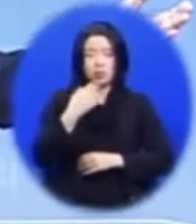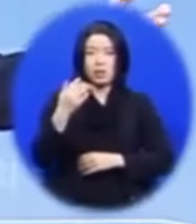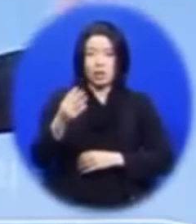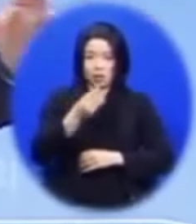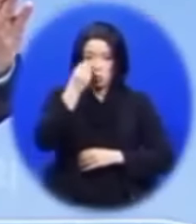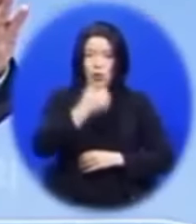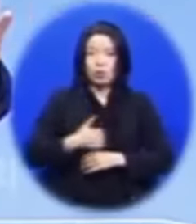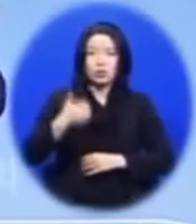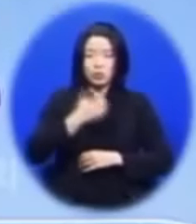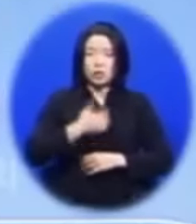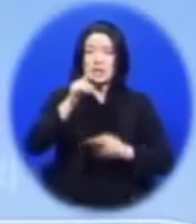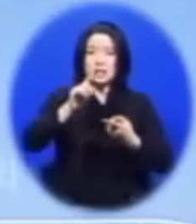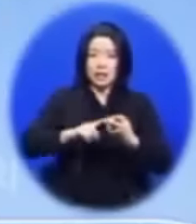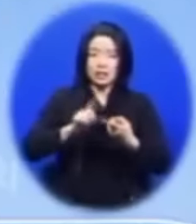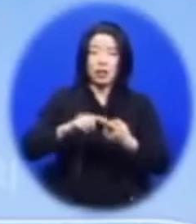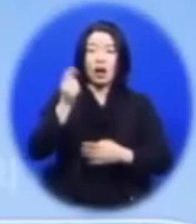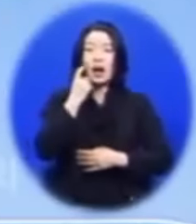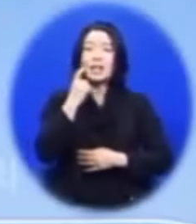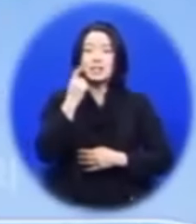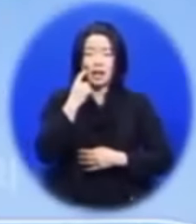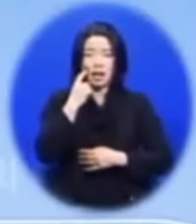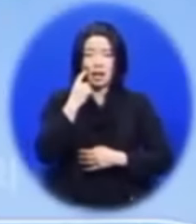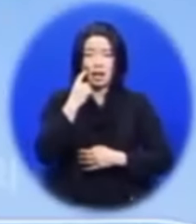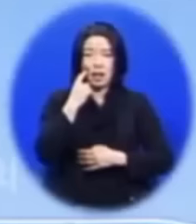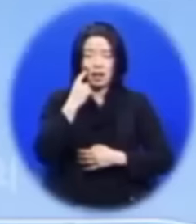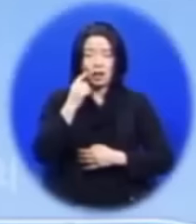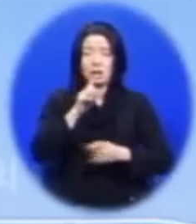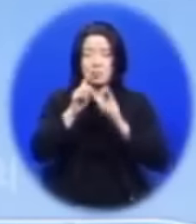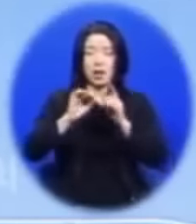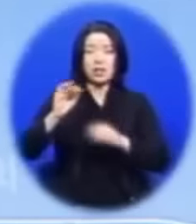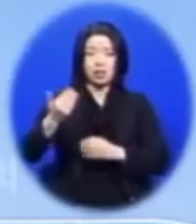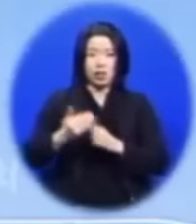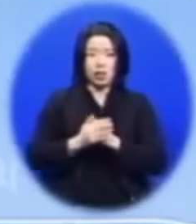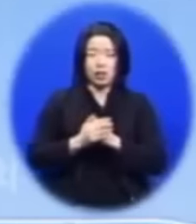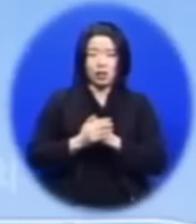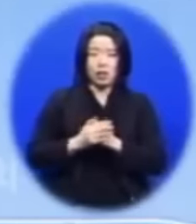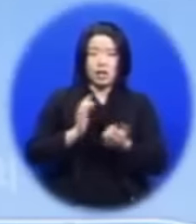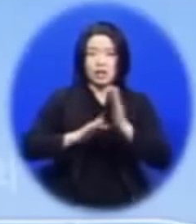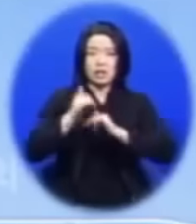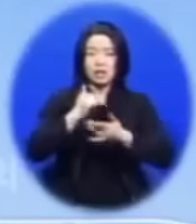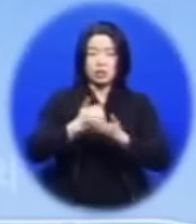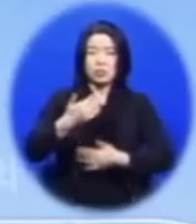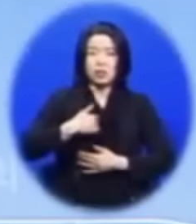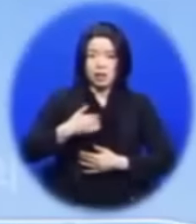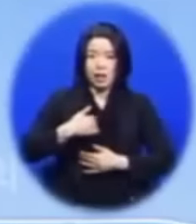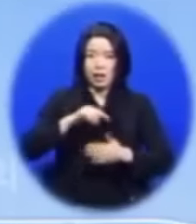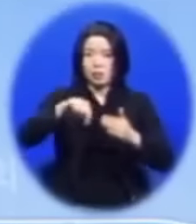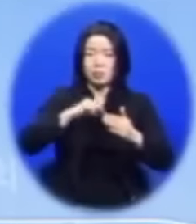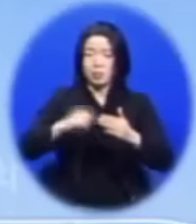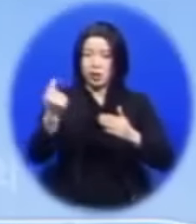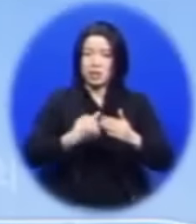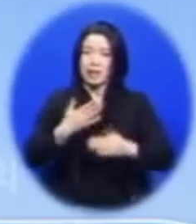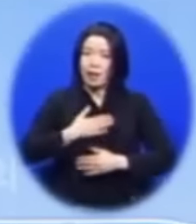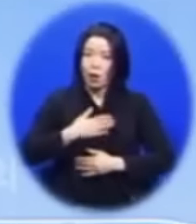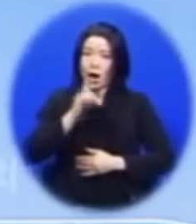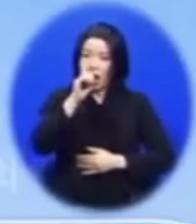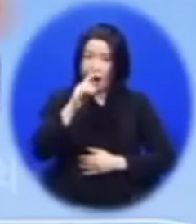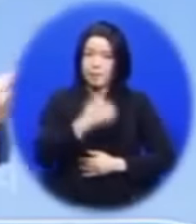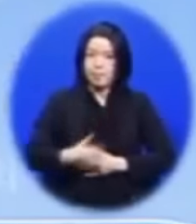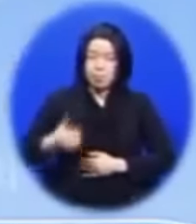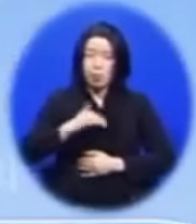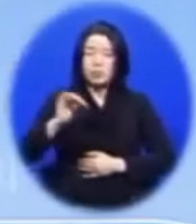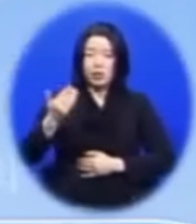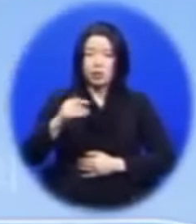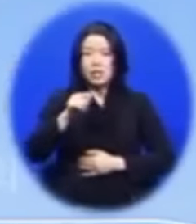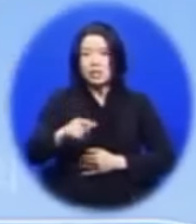자체가 가짜인데 예수님이 내 몸 안에 오셔서 나와 한 몸이 되시는 것 이건 있을